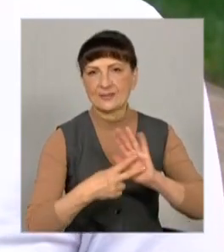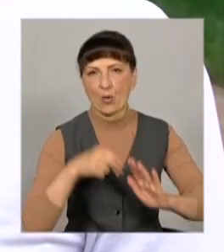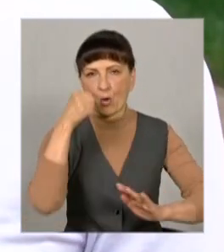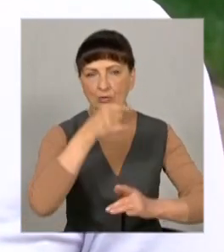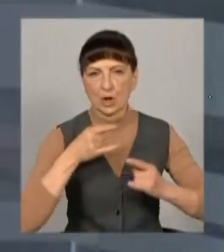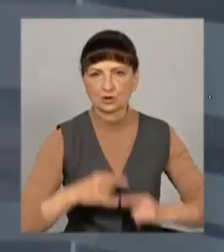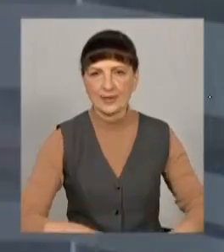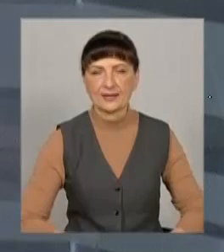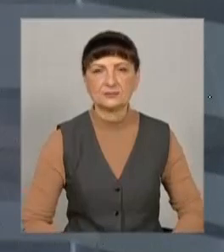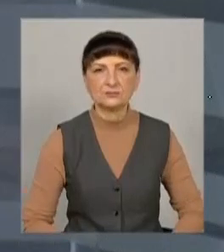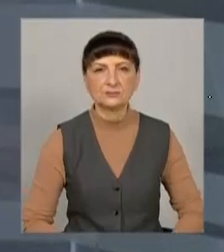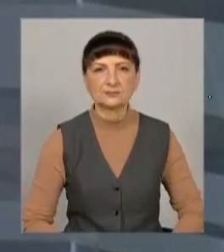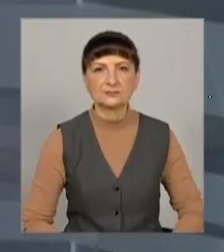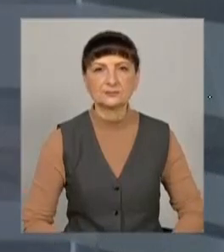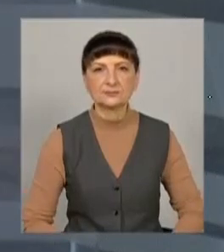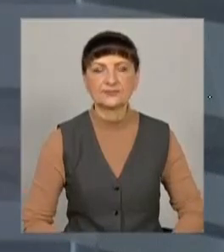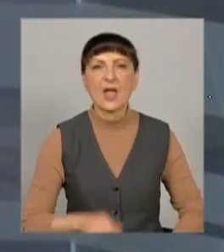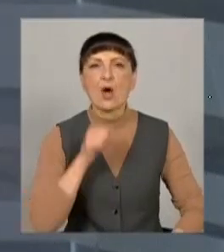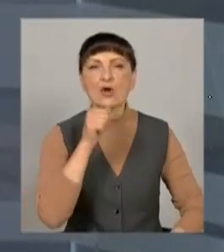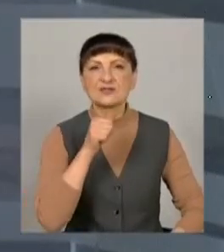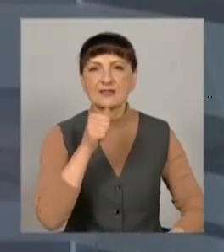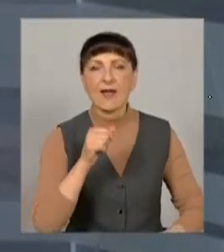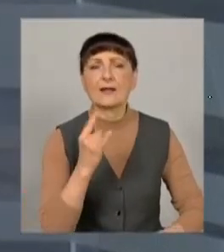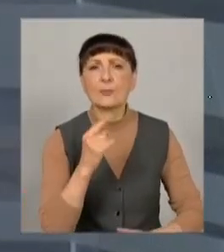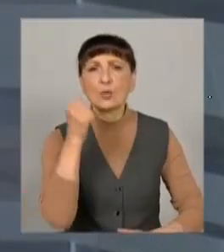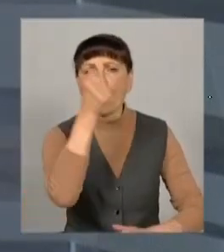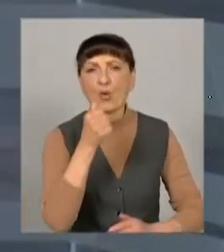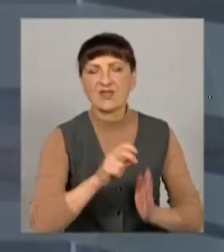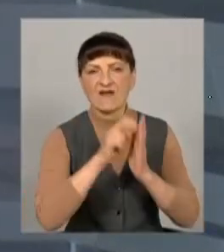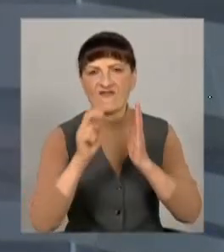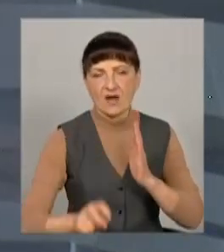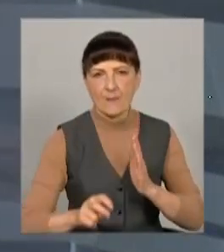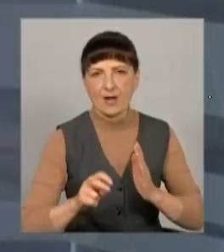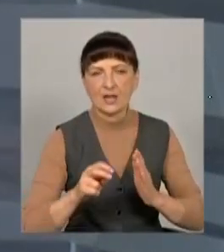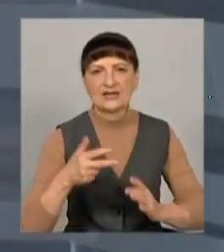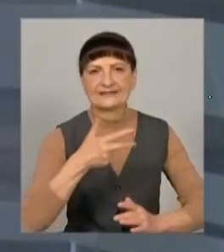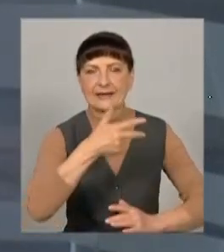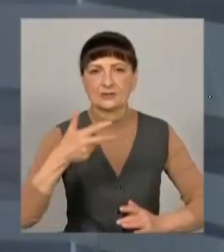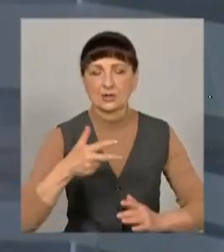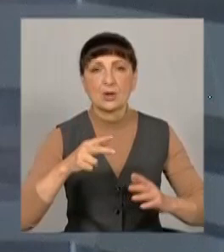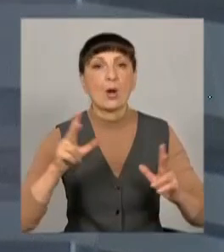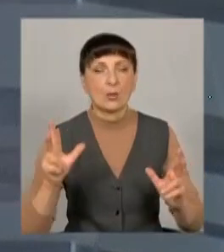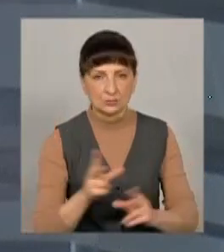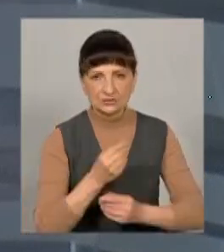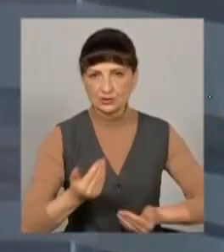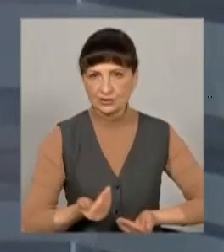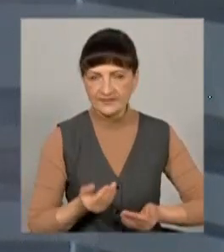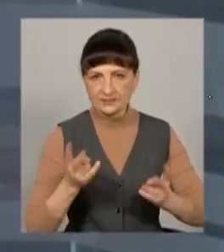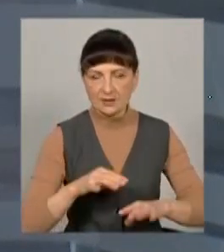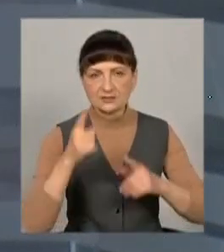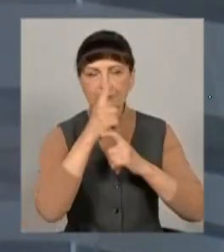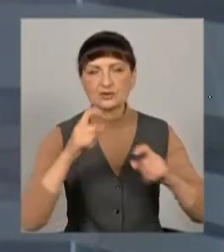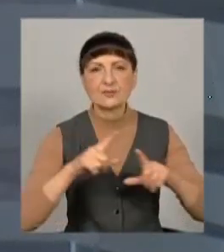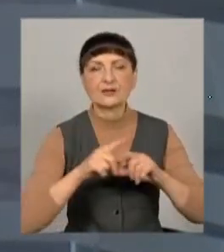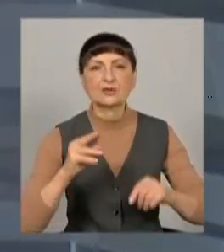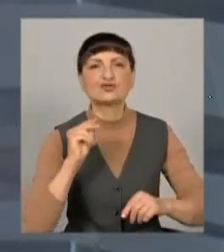рождения. В Кустанае годовалый мальчик выпал из окна третьего этажа и чудом остался жив. Об этом сообщили в департаменте